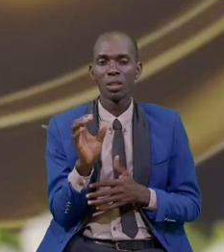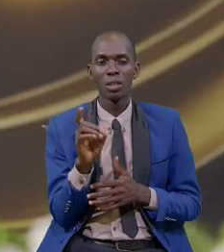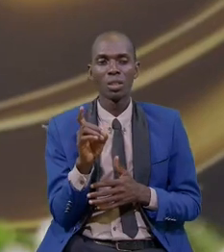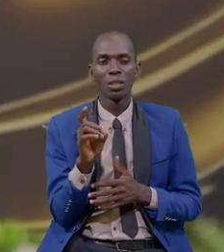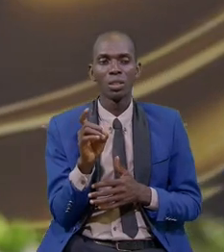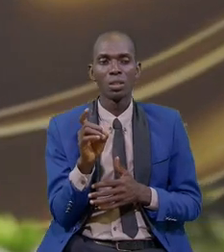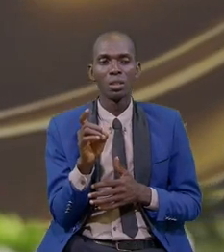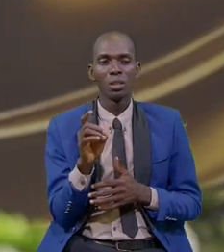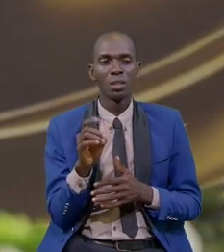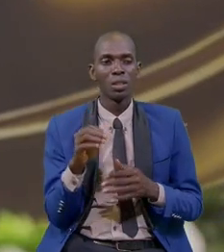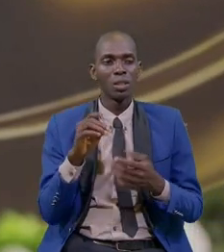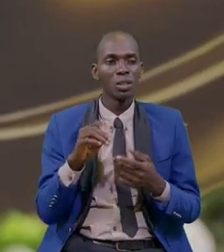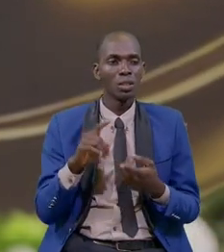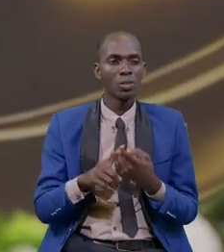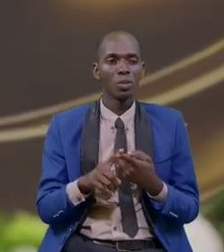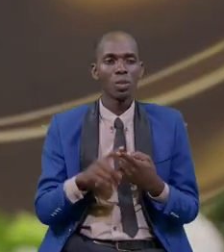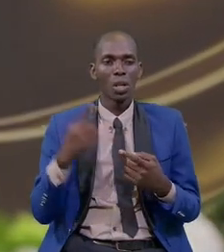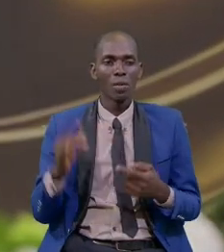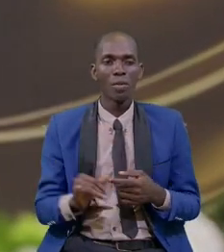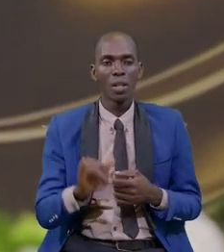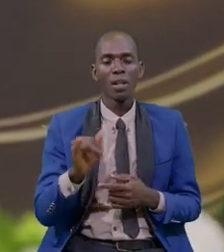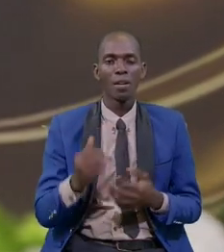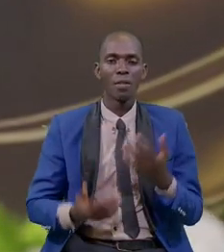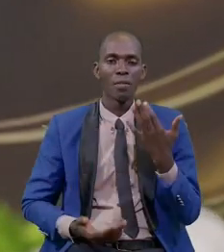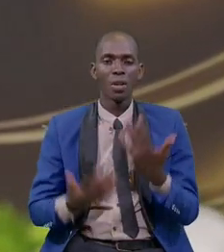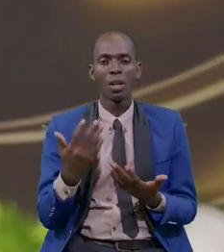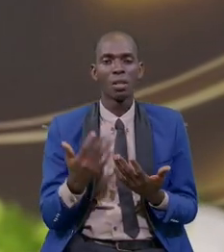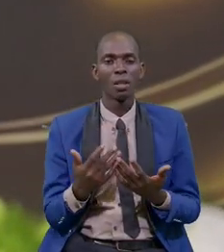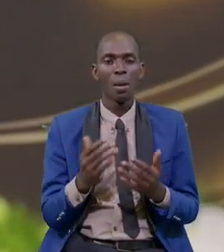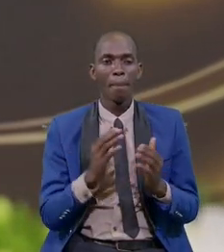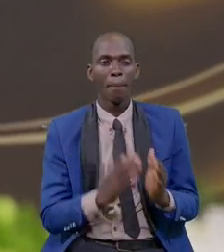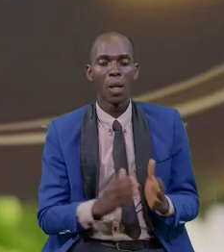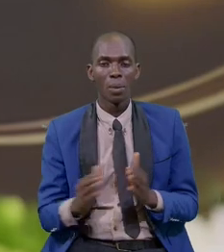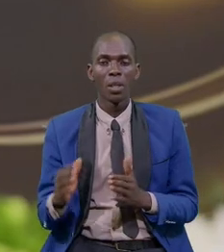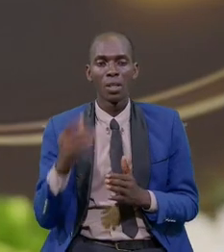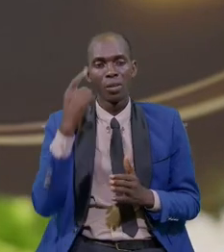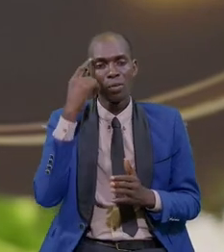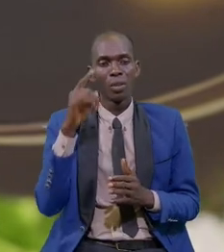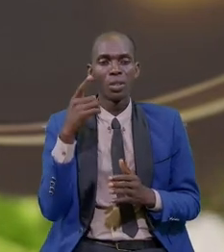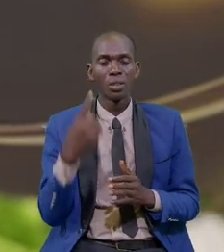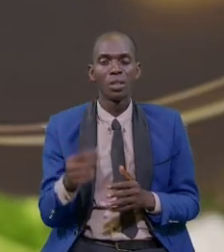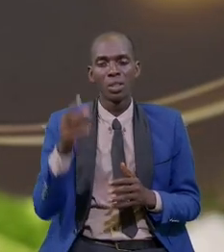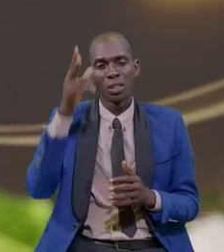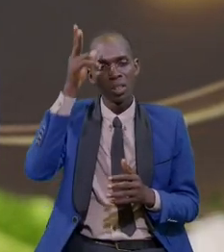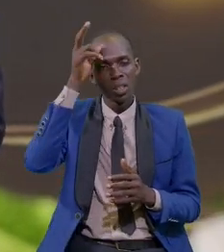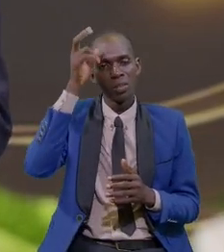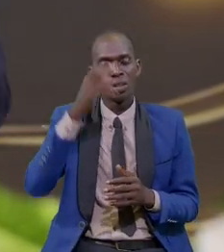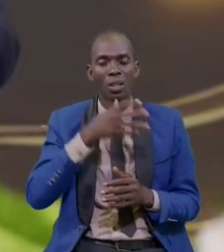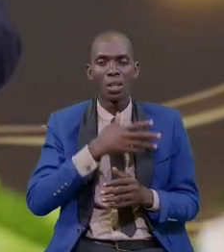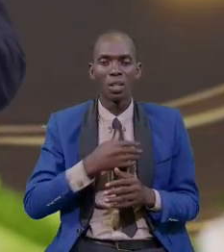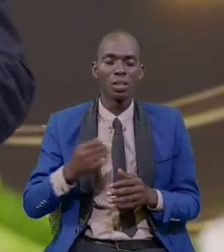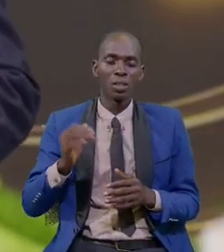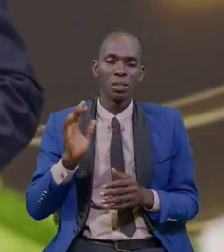allez dans le feu éternel. Quoi? Qui a été préparé pour le diable et pour